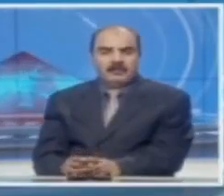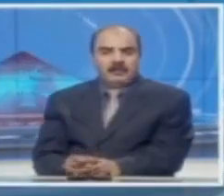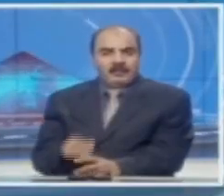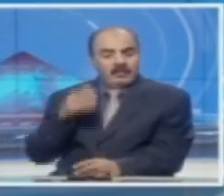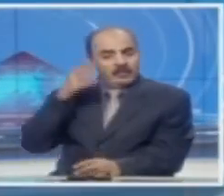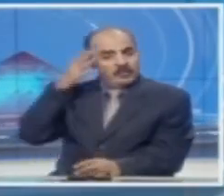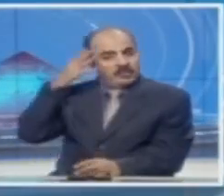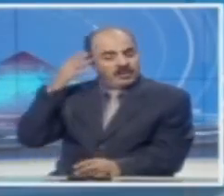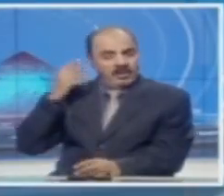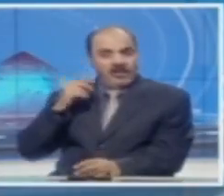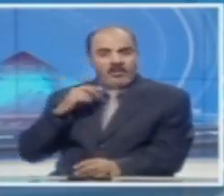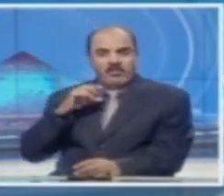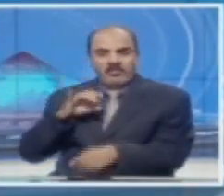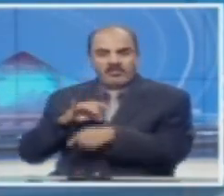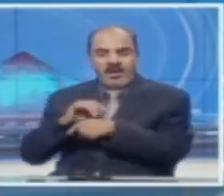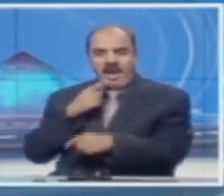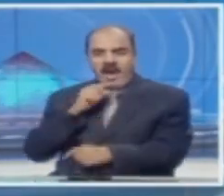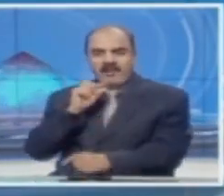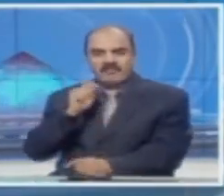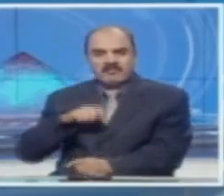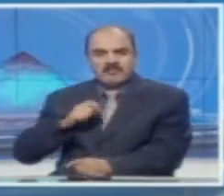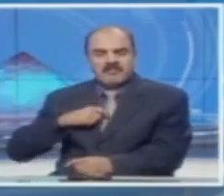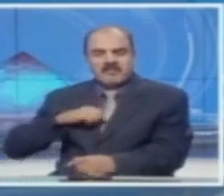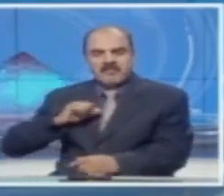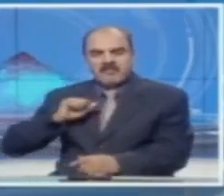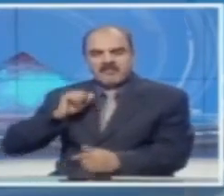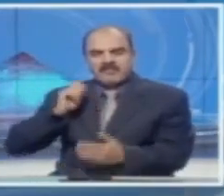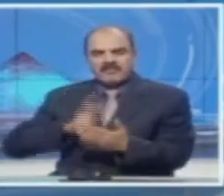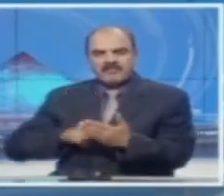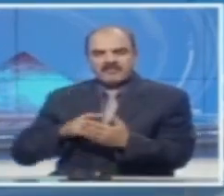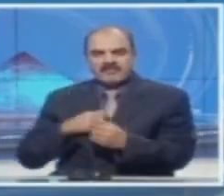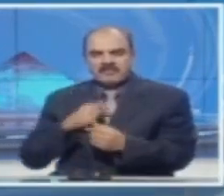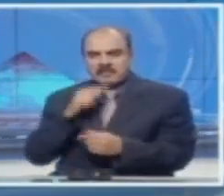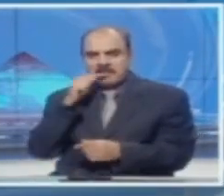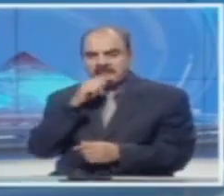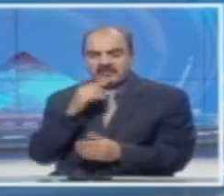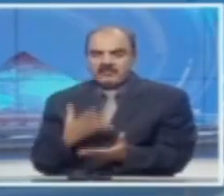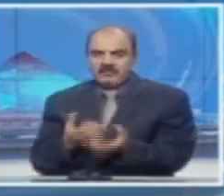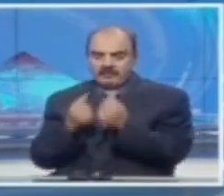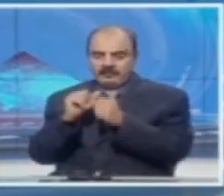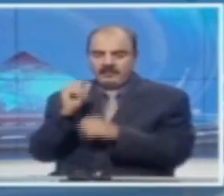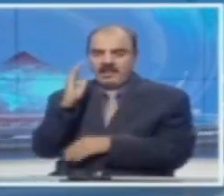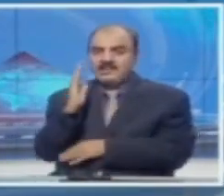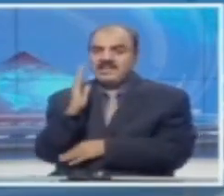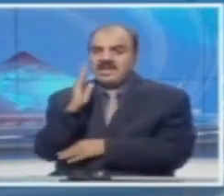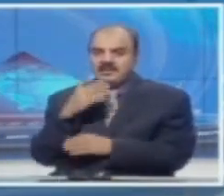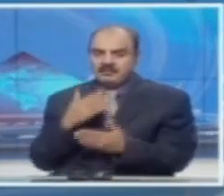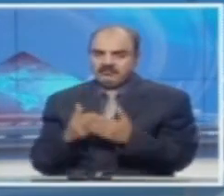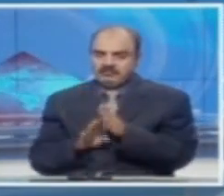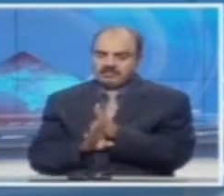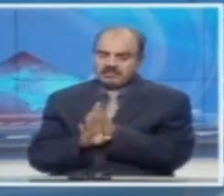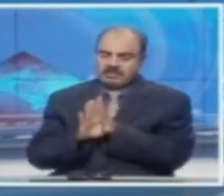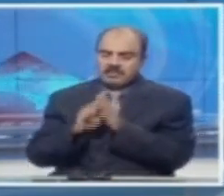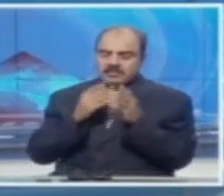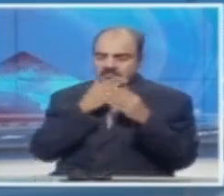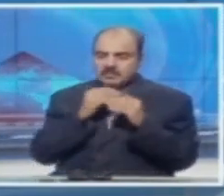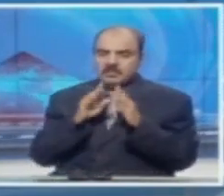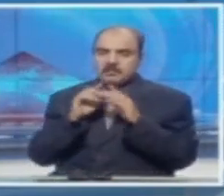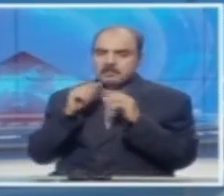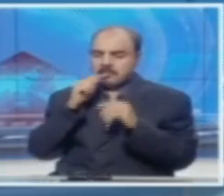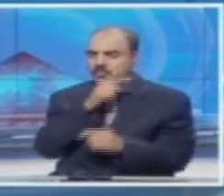أكد المستشار دكتور حنفي جبالي رئيس مجلس النواب أن المرأة مثلت ركنا أساسيا للتقدم والازدهار